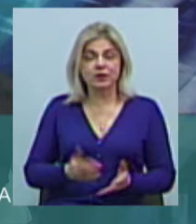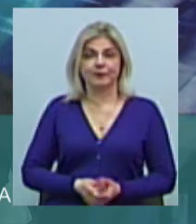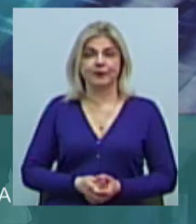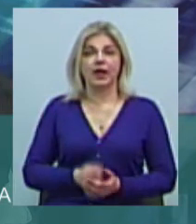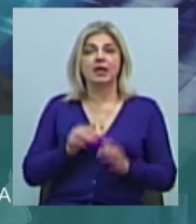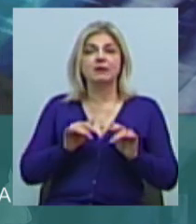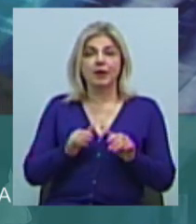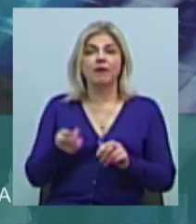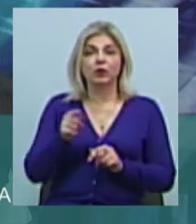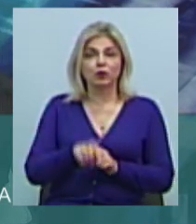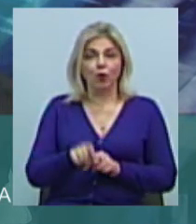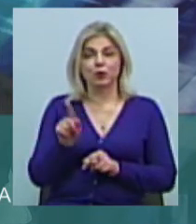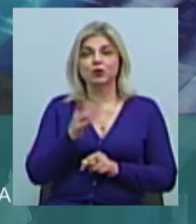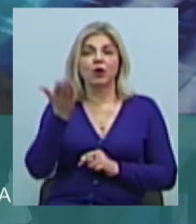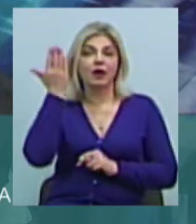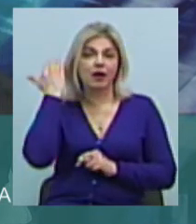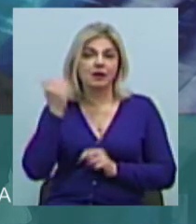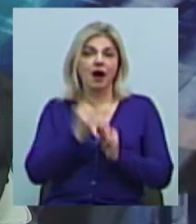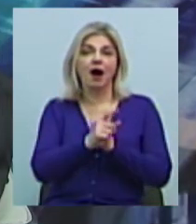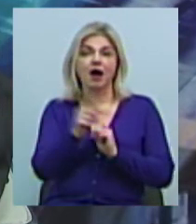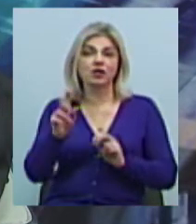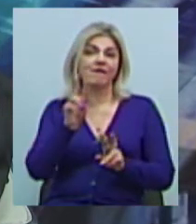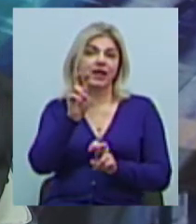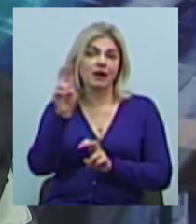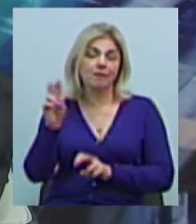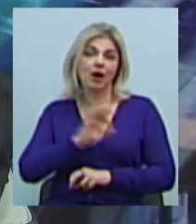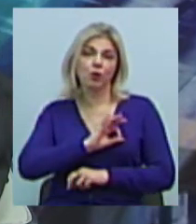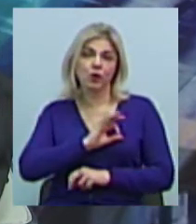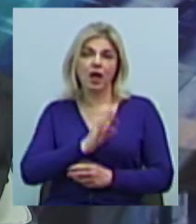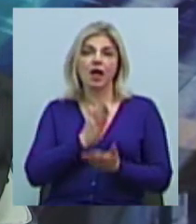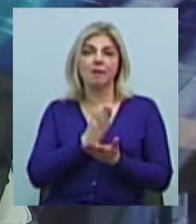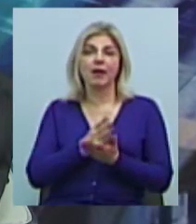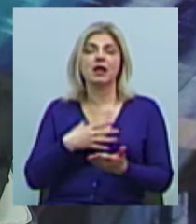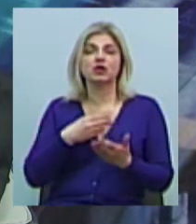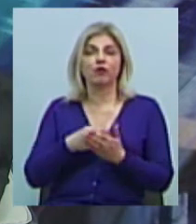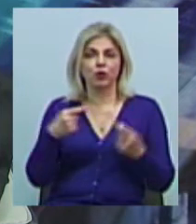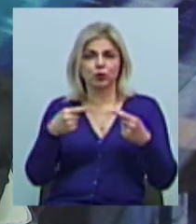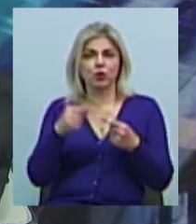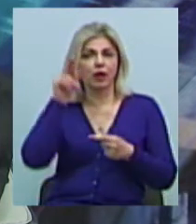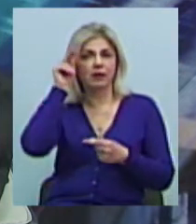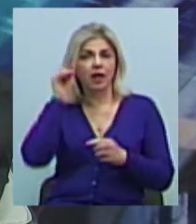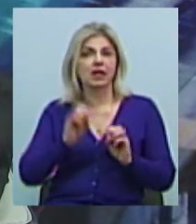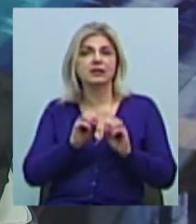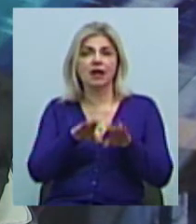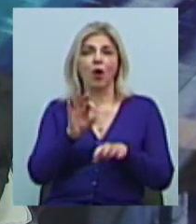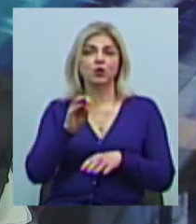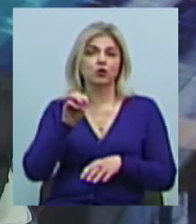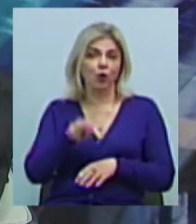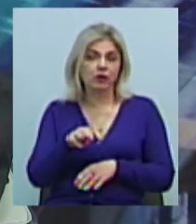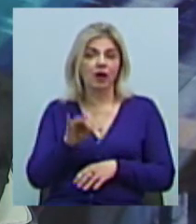тому, що раніше кожен юридичний споживач мав свою конкретну дату звіту. Тобто, місто було розділене